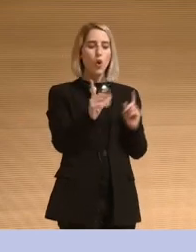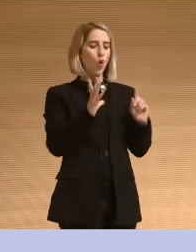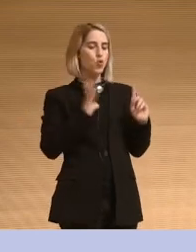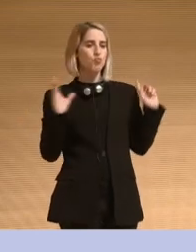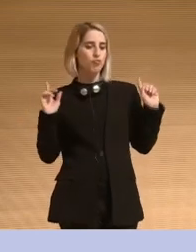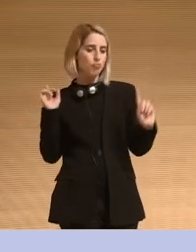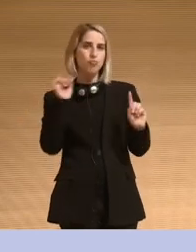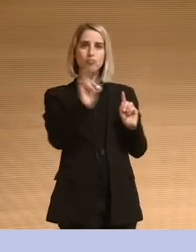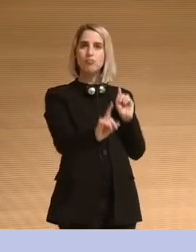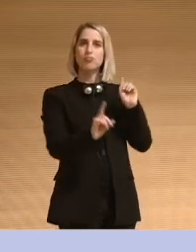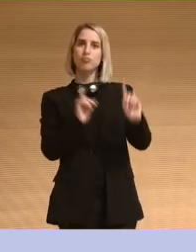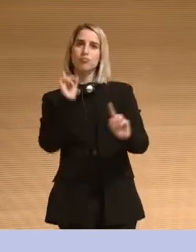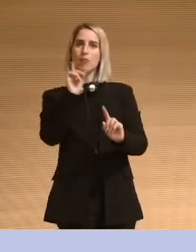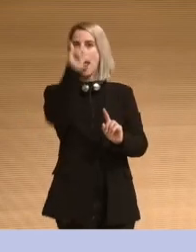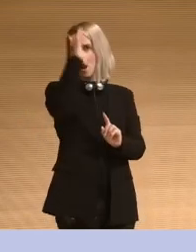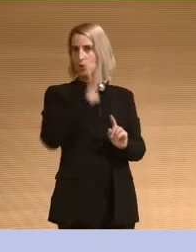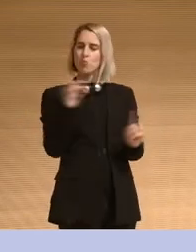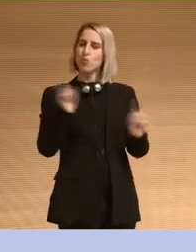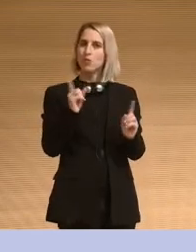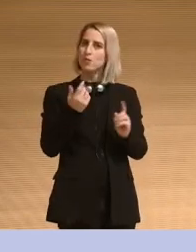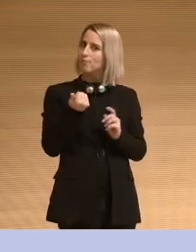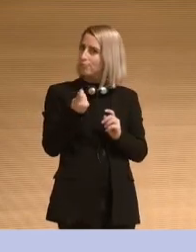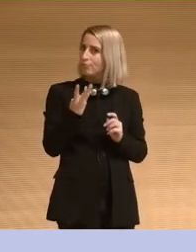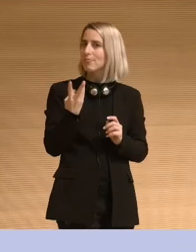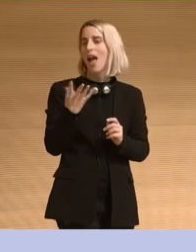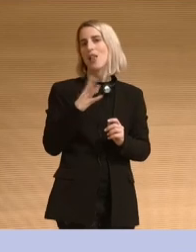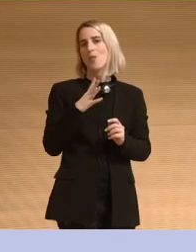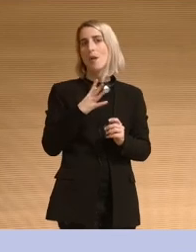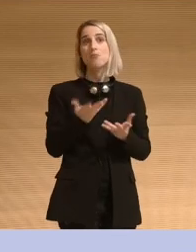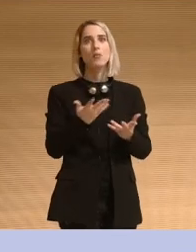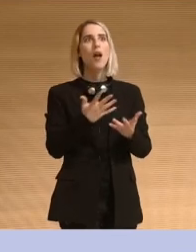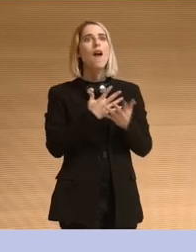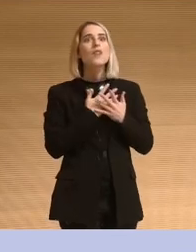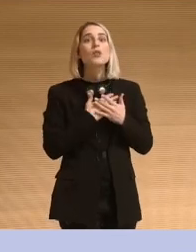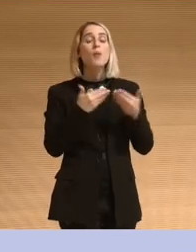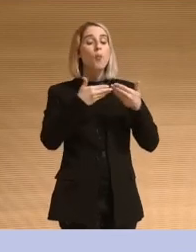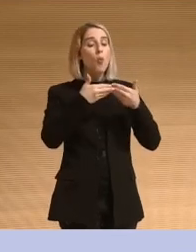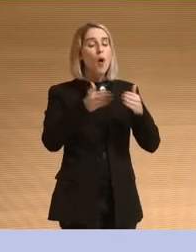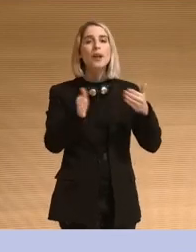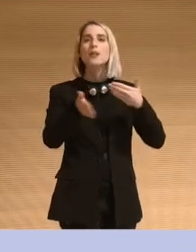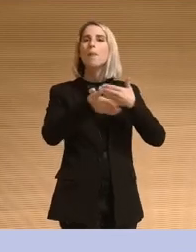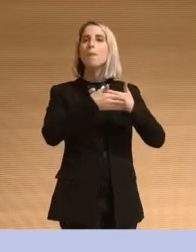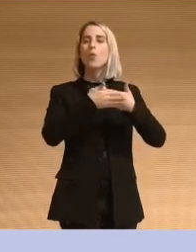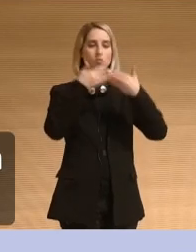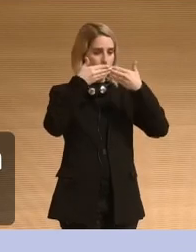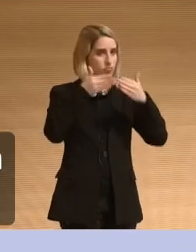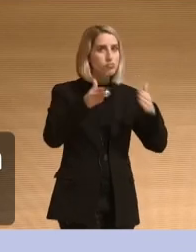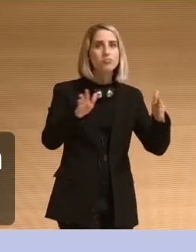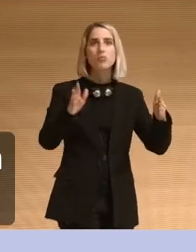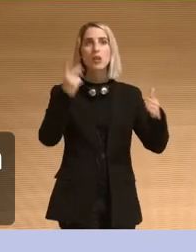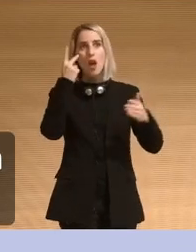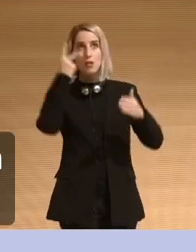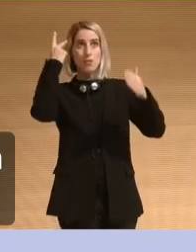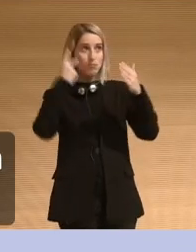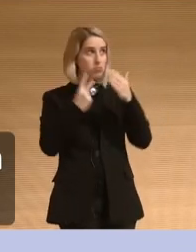άκουσα, όχι από ένα άτομο, αλλά περισσότερα, το ευχαριστούμε που άνοιξαν οι πόρτες μέσα από αυτό το project και μπήκαμε